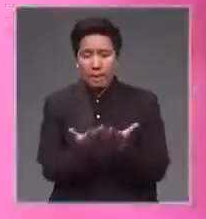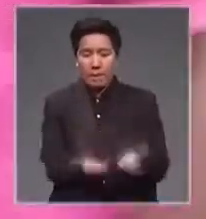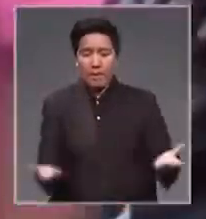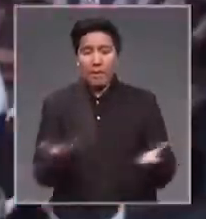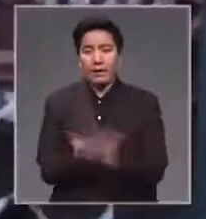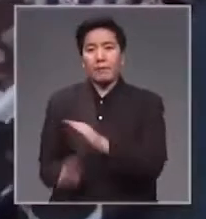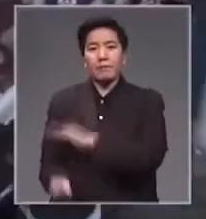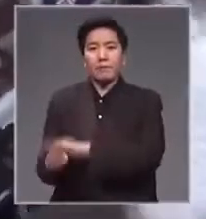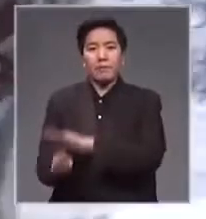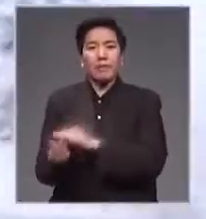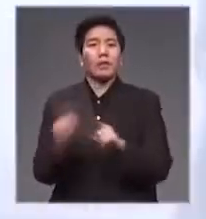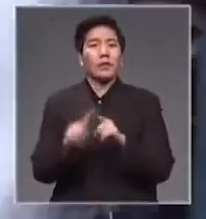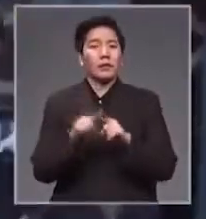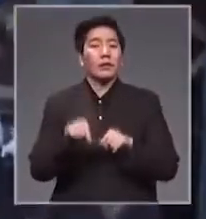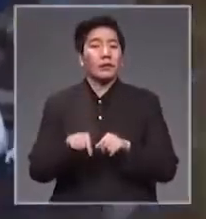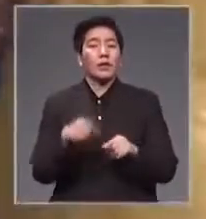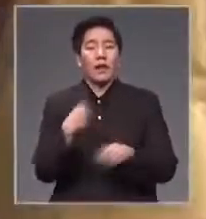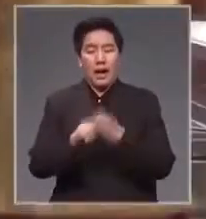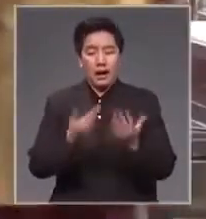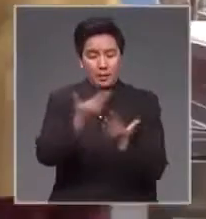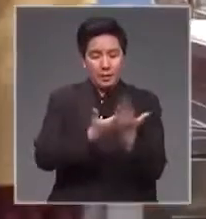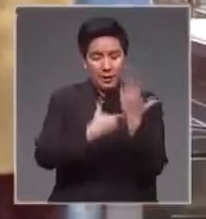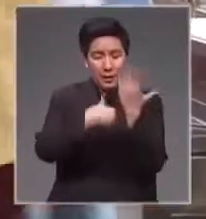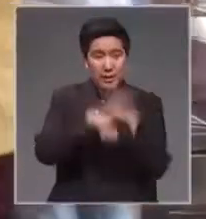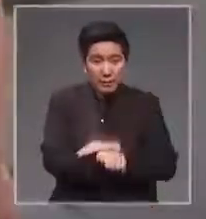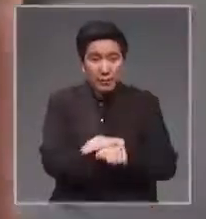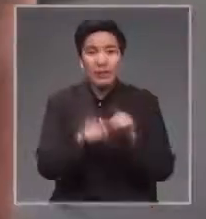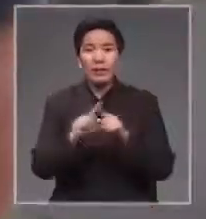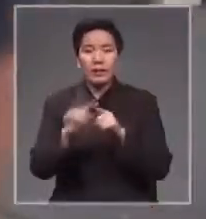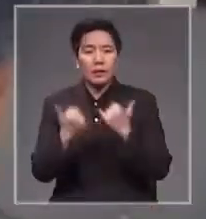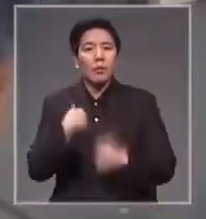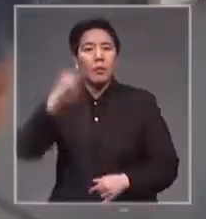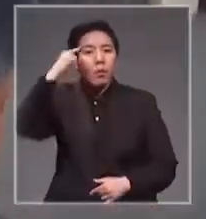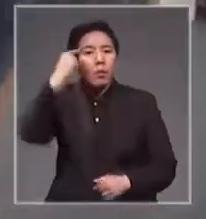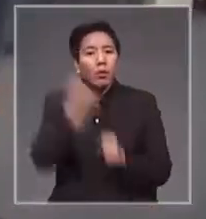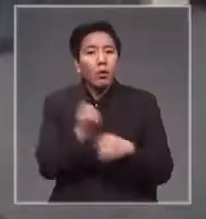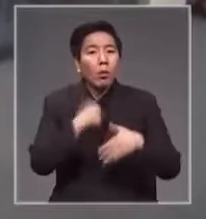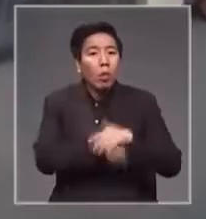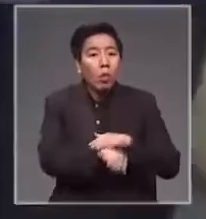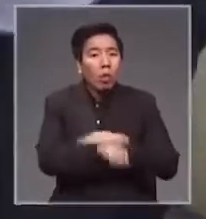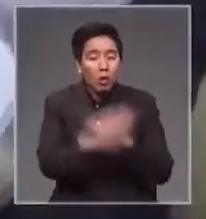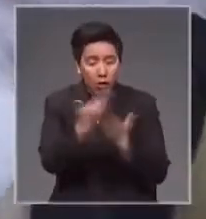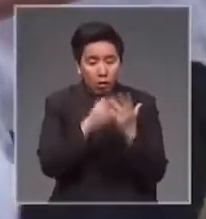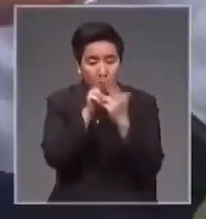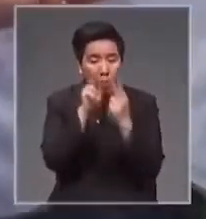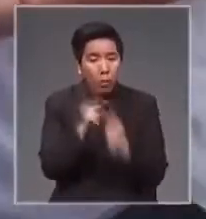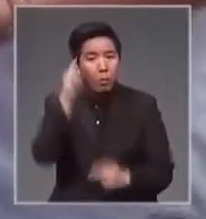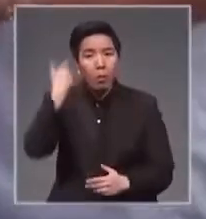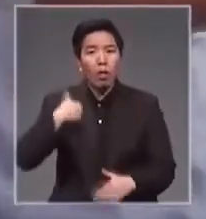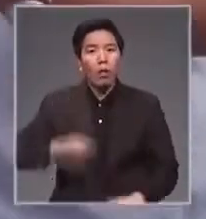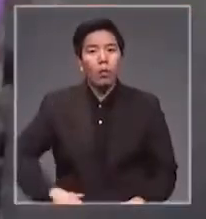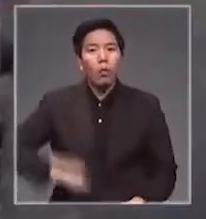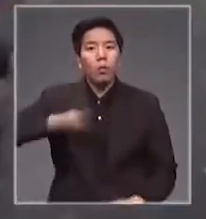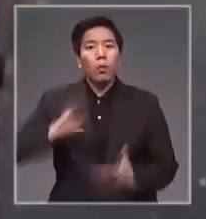ขสิทธิ์การขายหวยใต้ดินเหล่านี้เป็นต้นนะครับบางคนไม่รู้ว่าสิ่งที่ทำนั้นผิดกฎหมายเพราะทำมาตั้งแต่เด็กๆนะครับบางคนก็มักง่